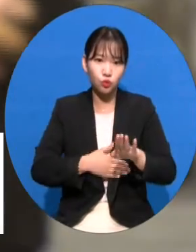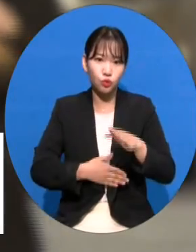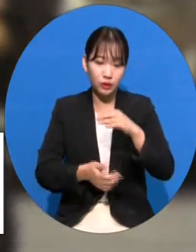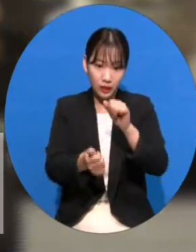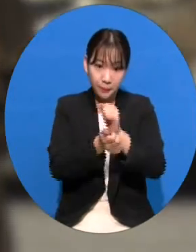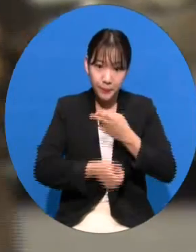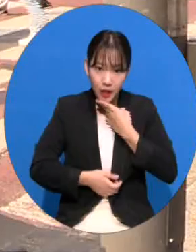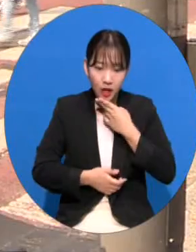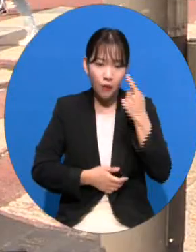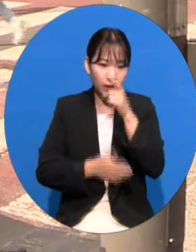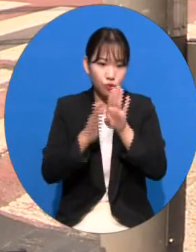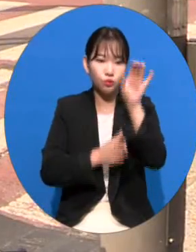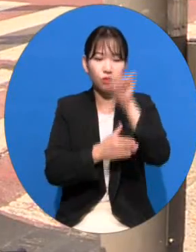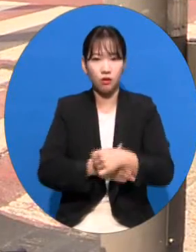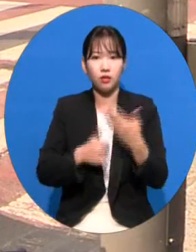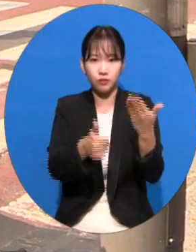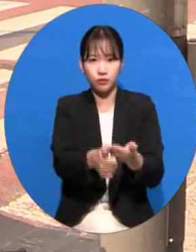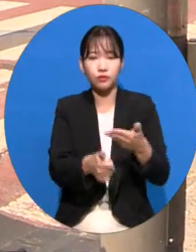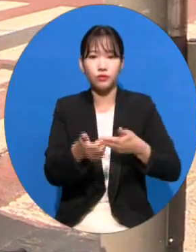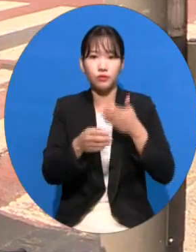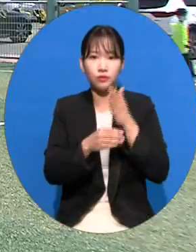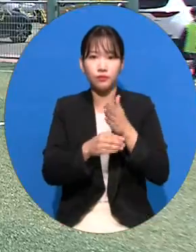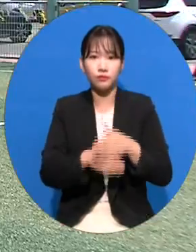확인한 뒤 출입의 이루어지도록 하고 있습니다